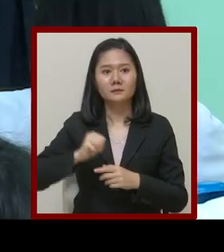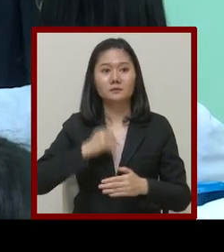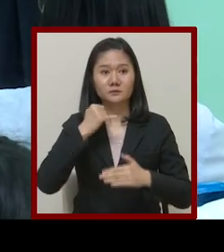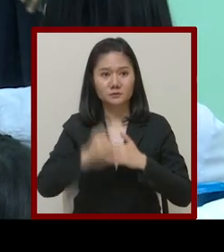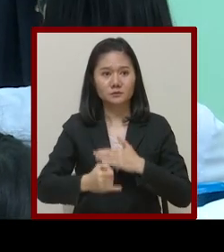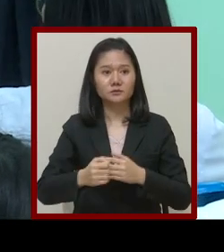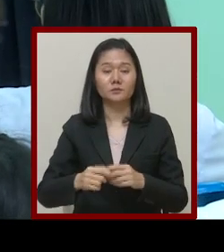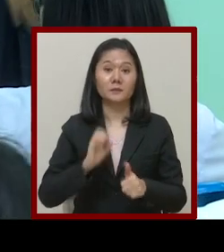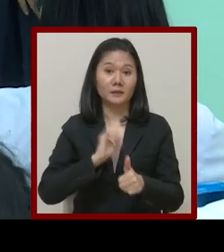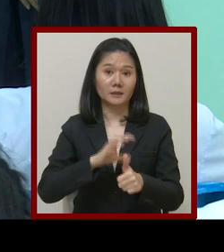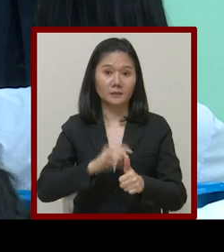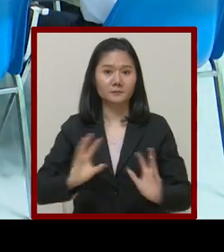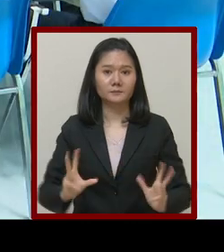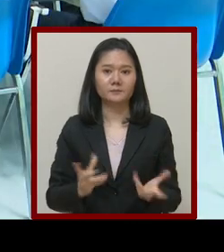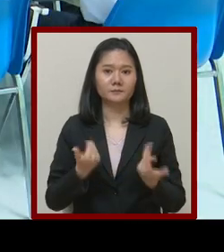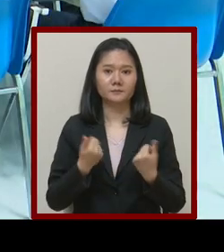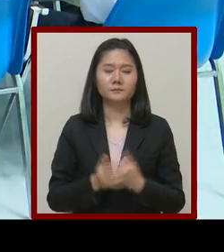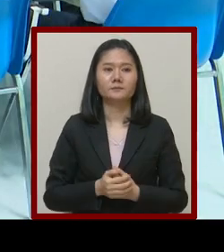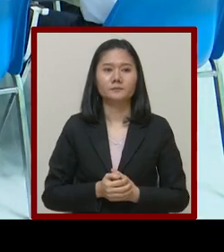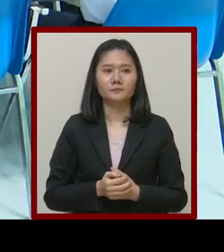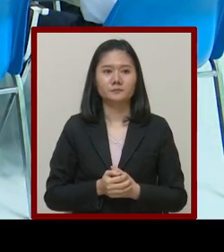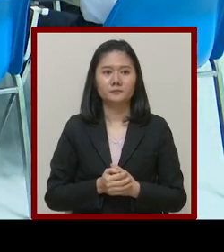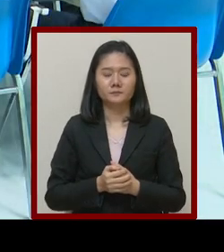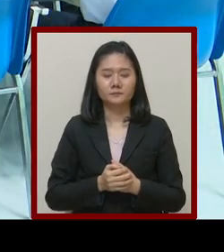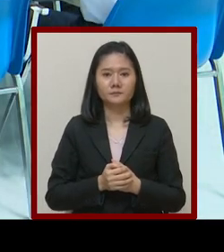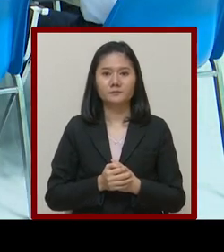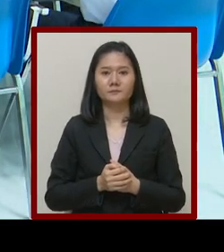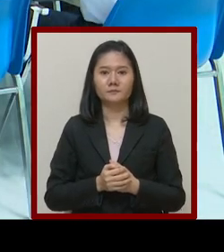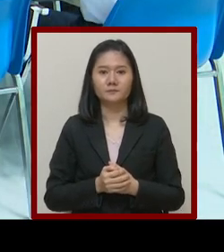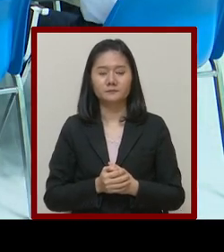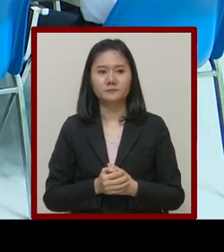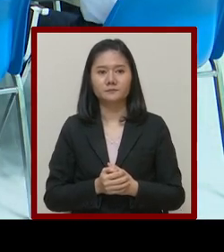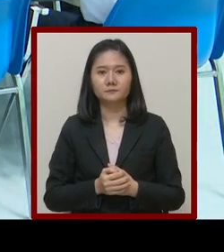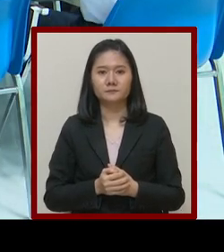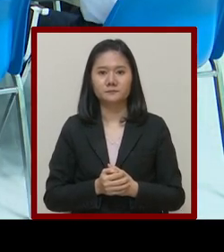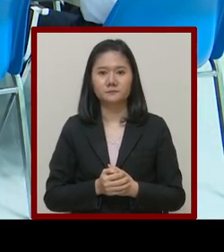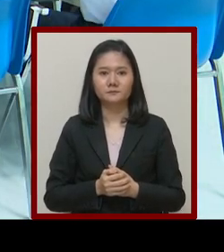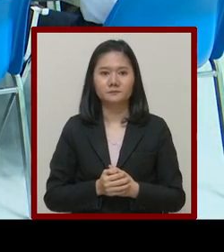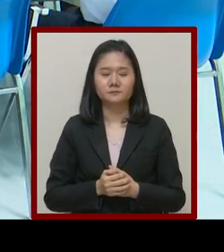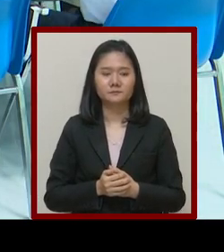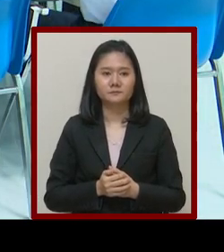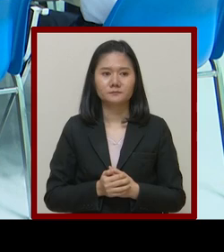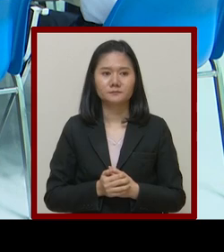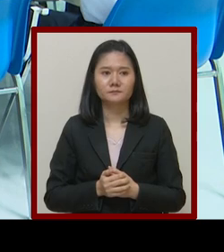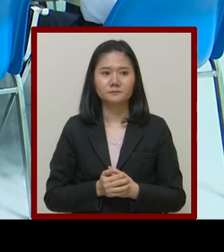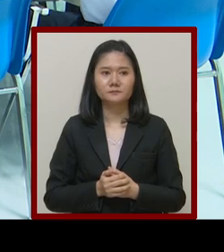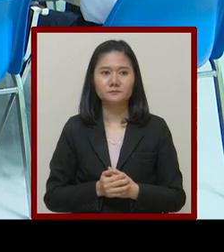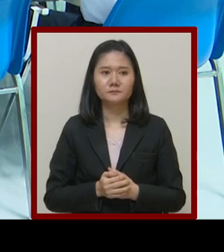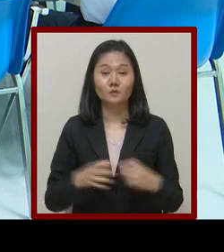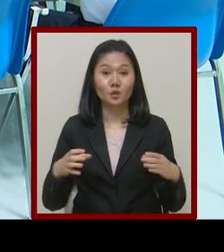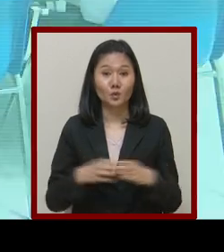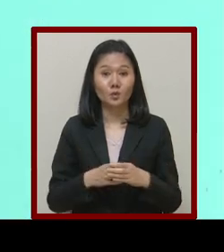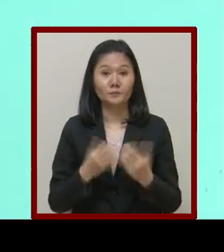ขอจบการนำเสนอเพียงแค่นี้ขอบคุณค่ะ